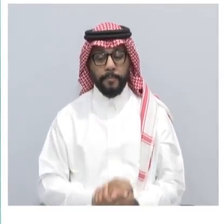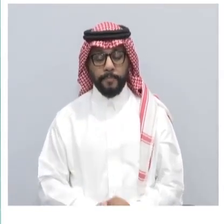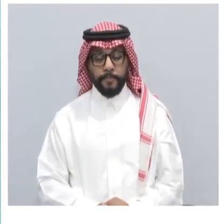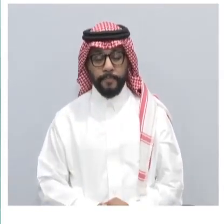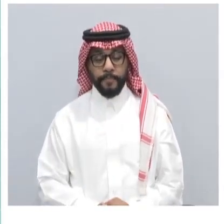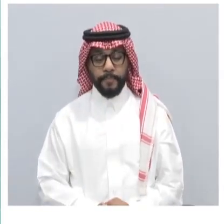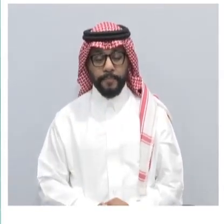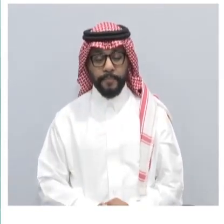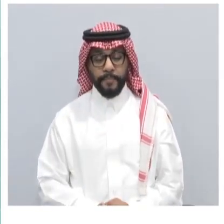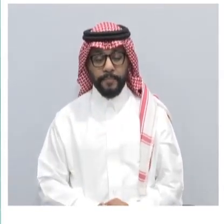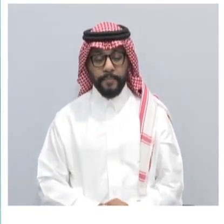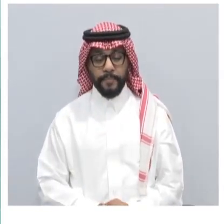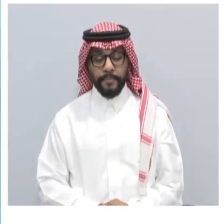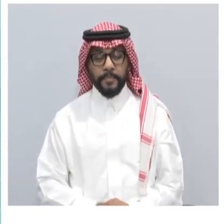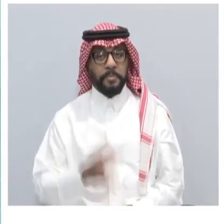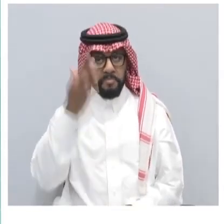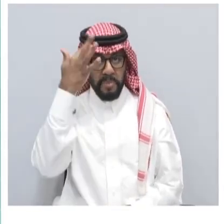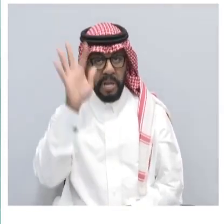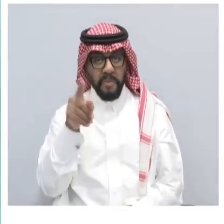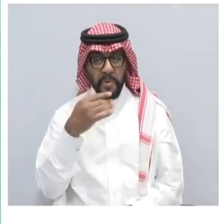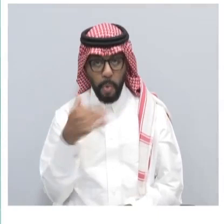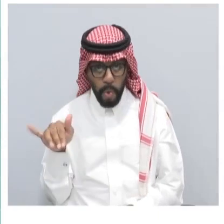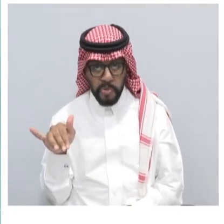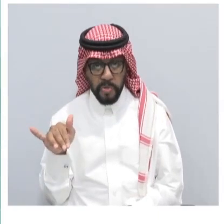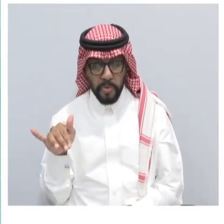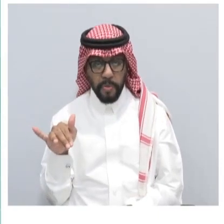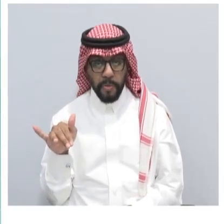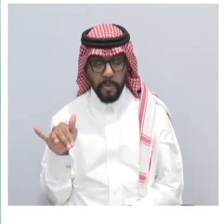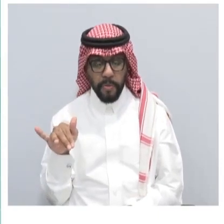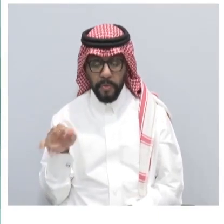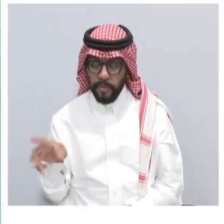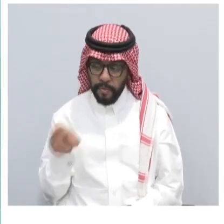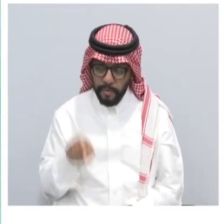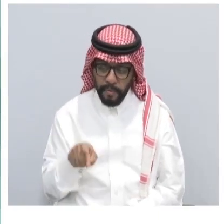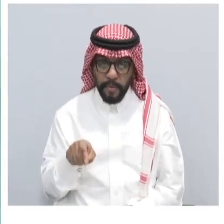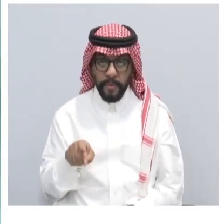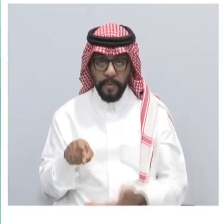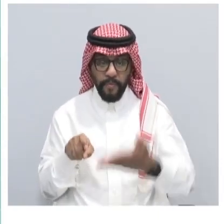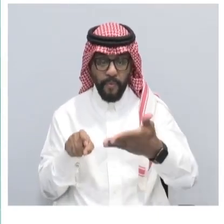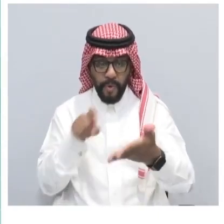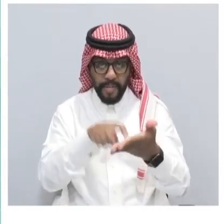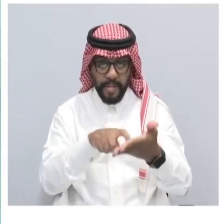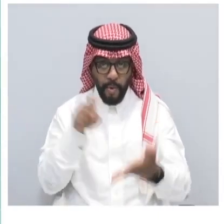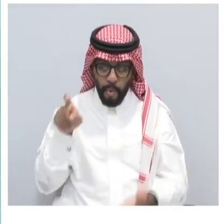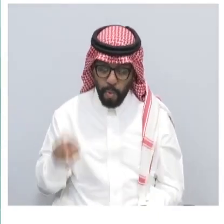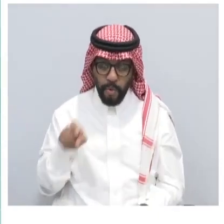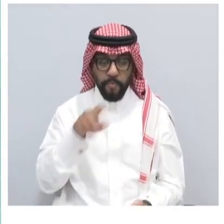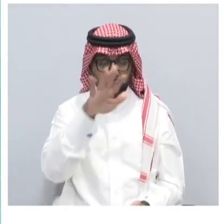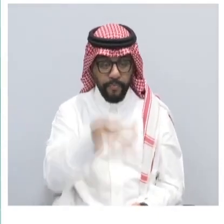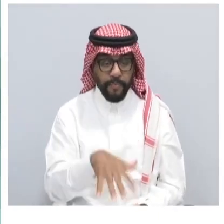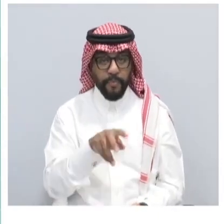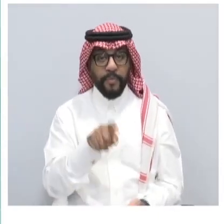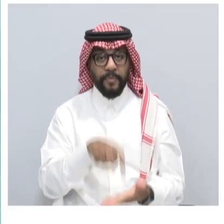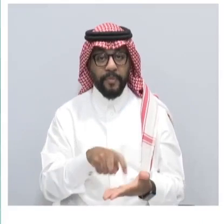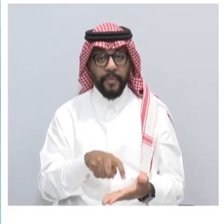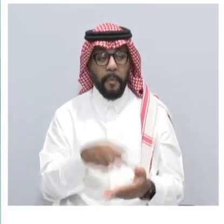ونضع القيمه مثلا نصف سم بالنقر زر الايسر ثم بعد